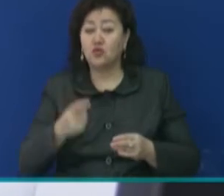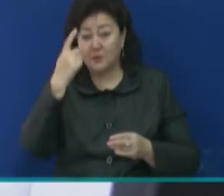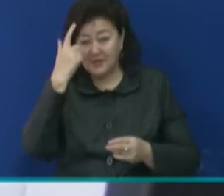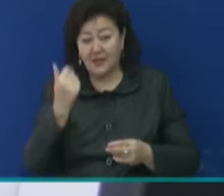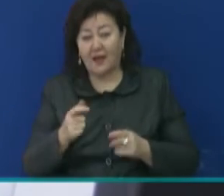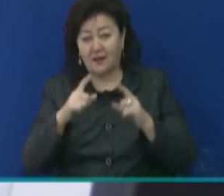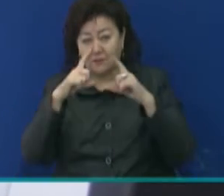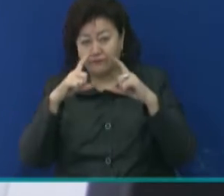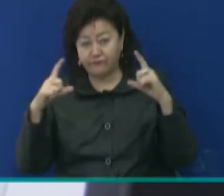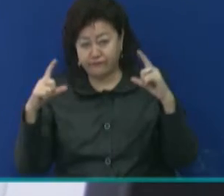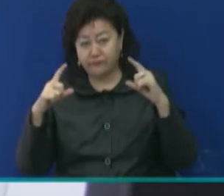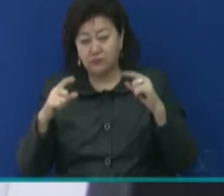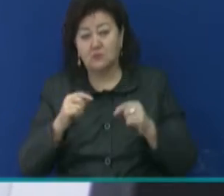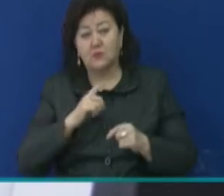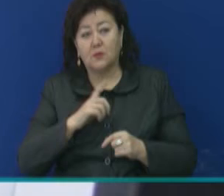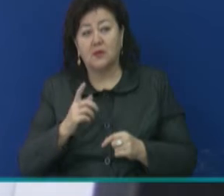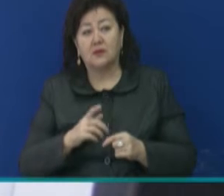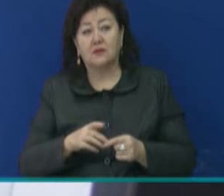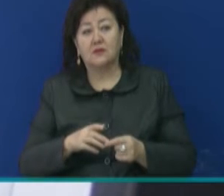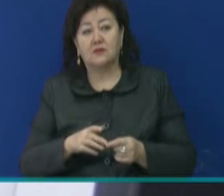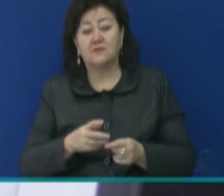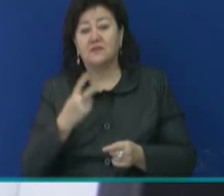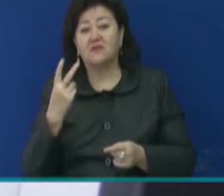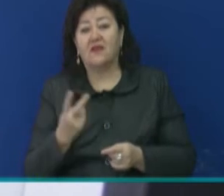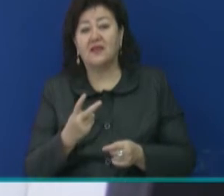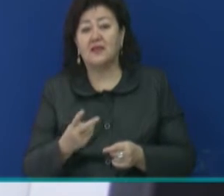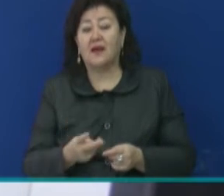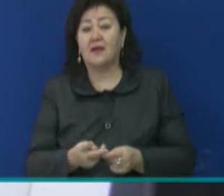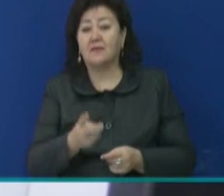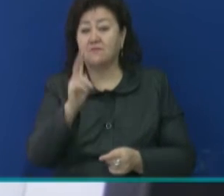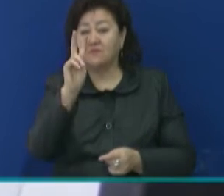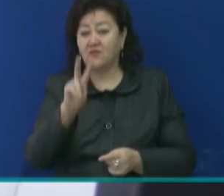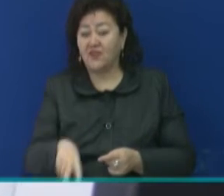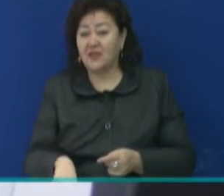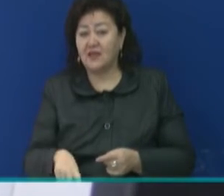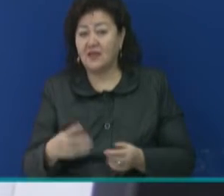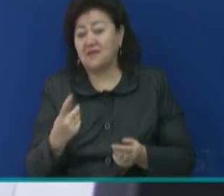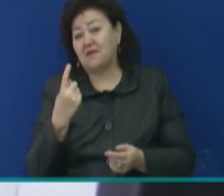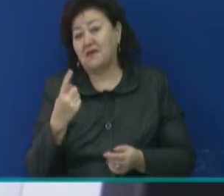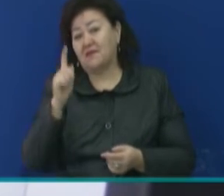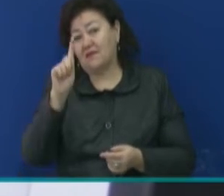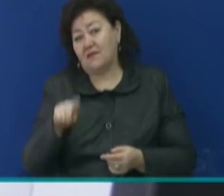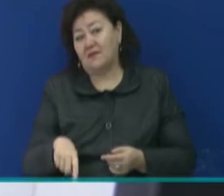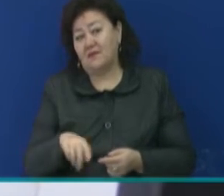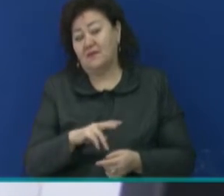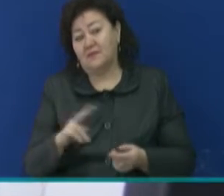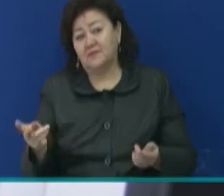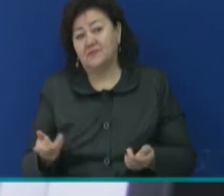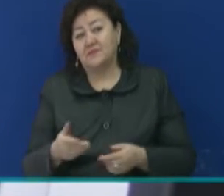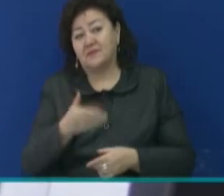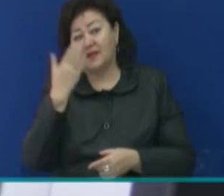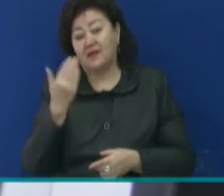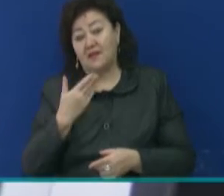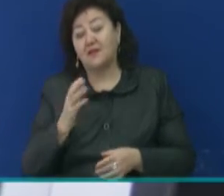там разметка такая стоит сплошная или двойная сплошная или все а так в летнее время разметке все